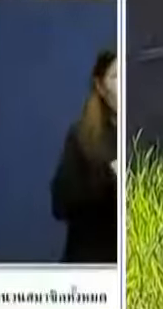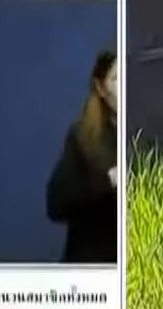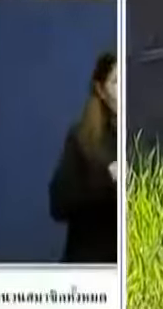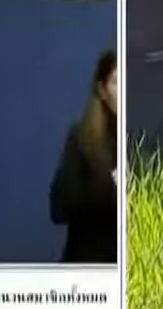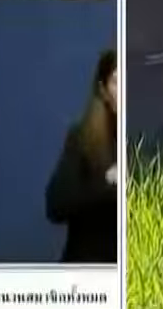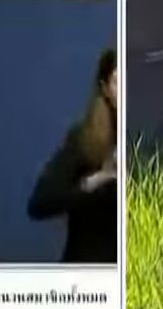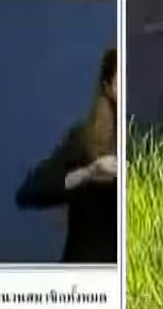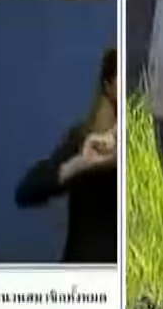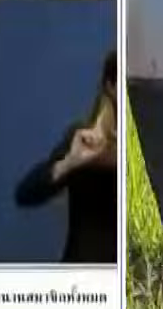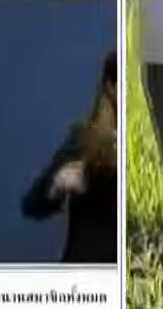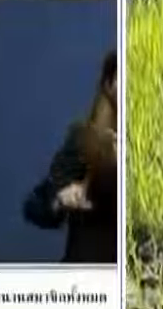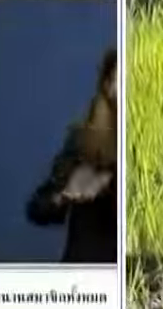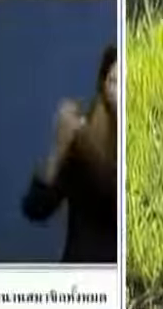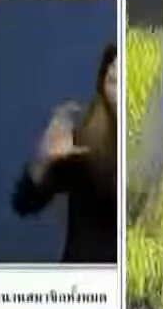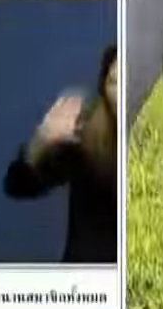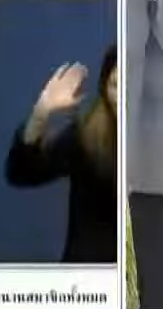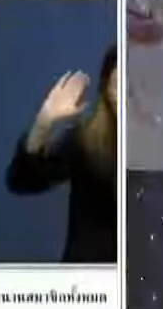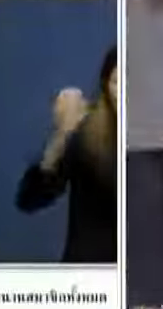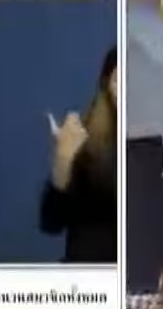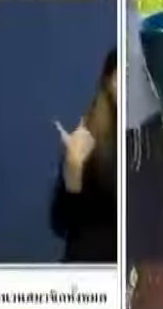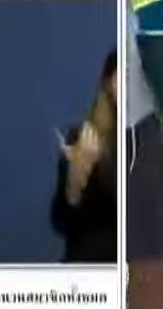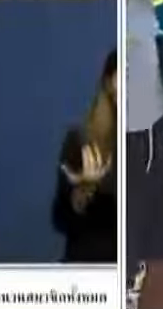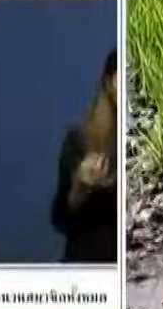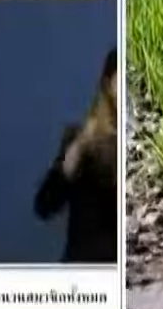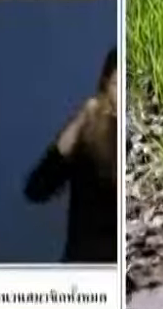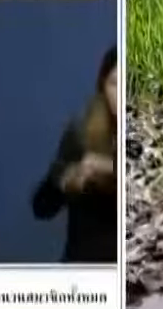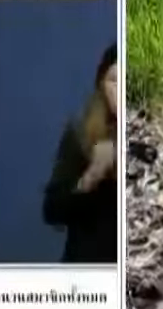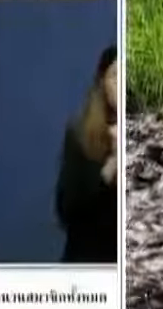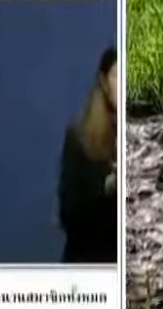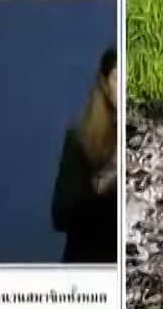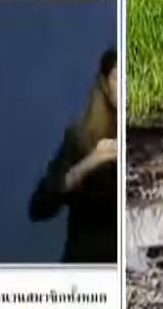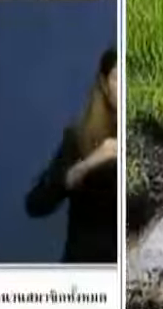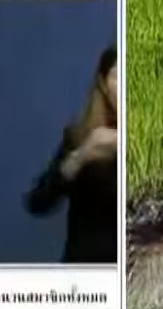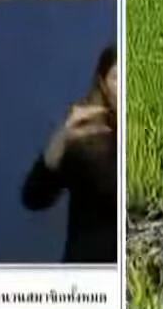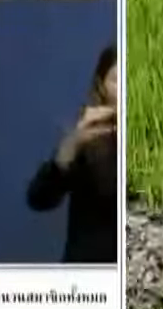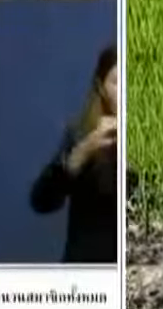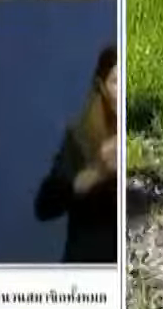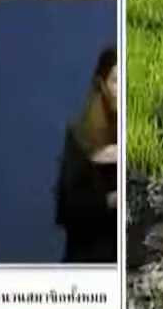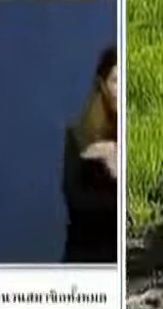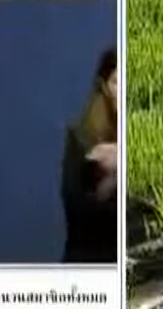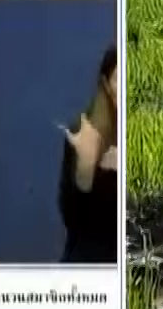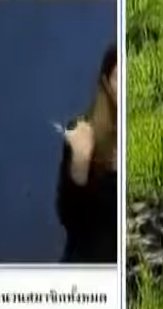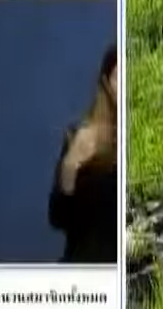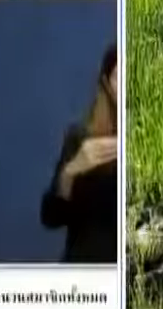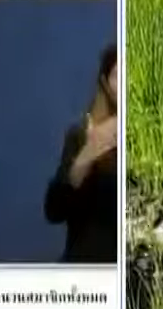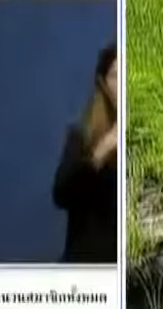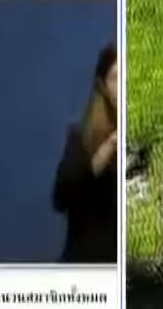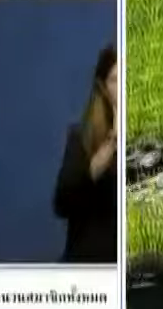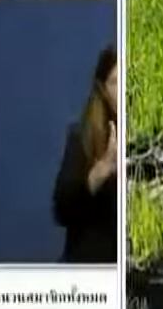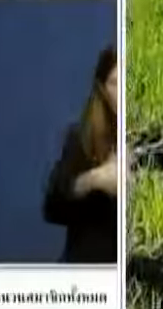านครับหรือถ้ารัฐบาลยังยืนยันว่าจะทำโครงการปุ๋ยคนละครึ่งอยู่เกษตรก